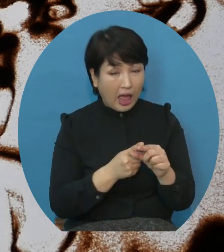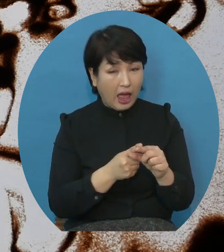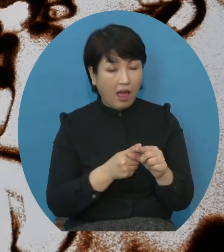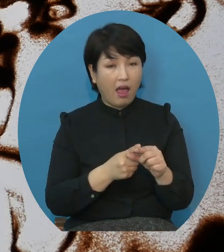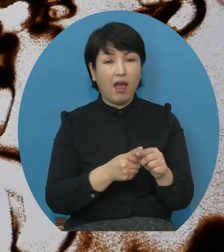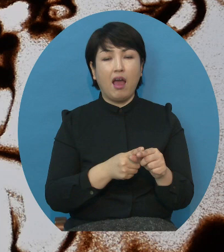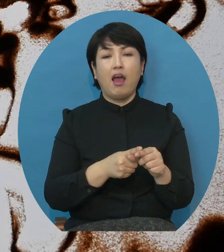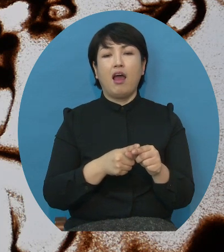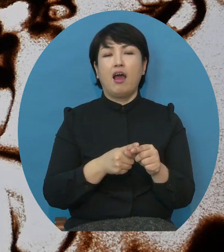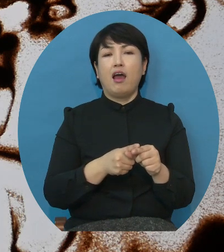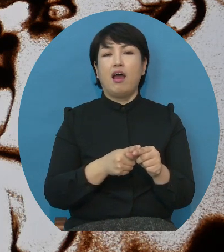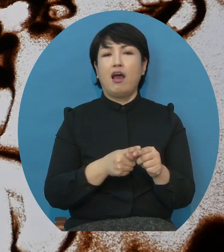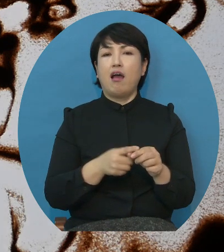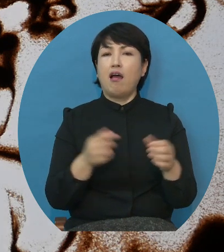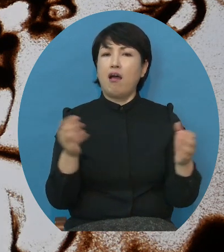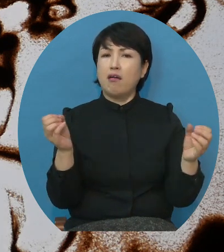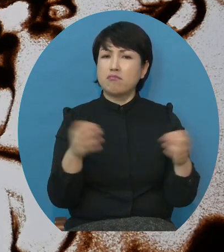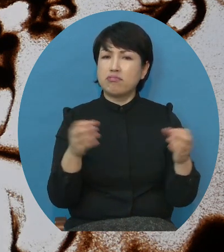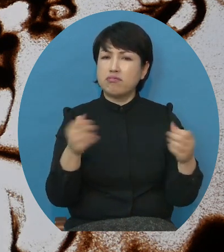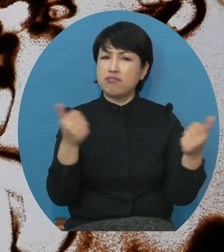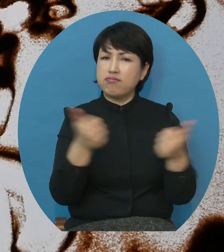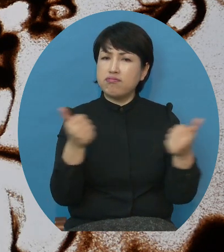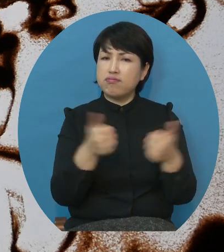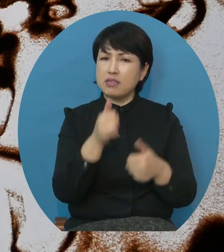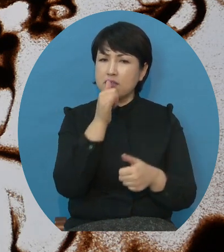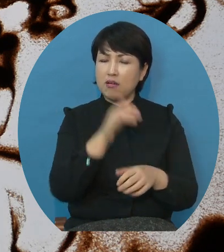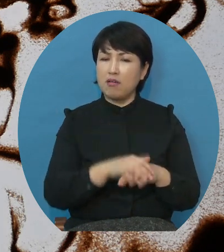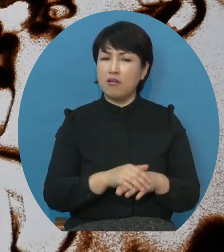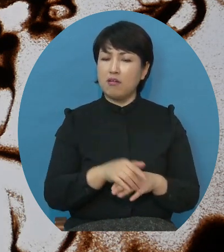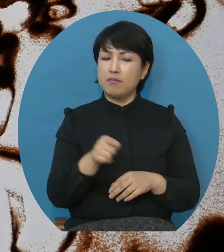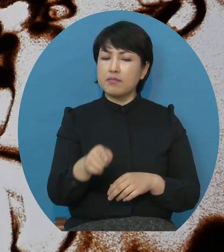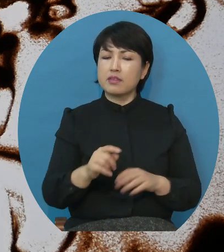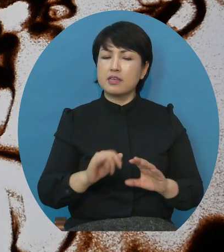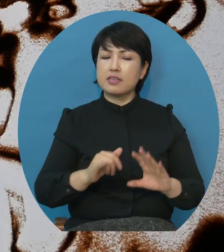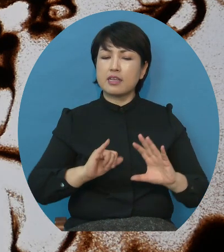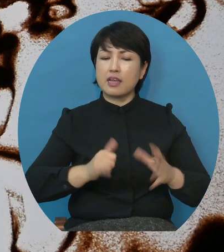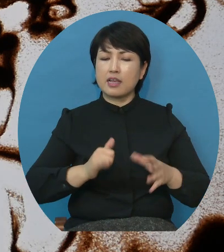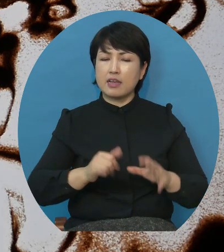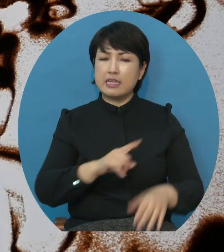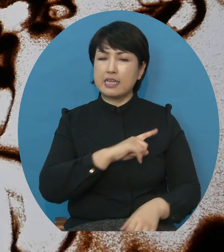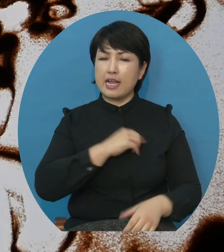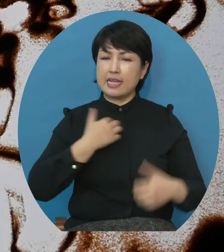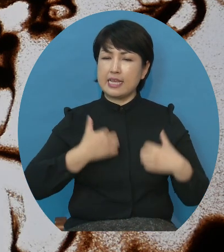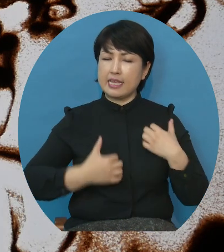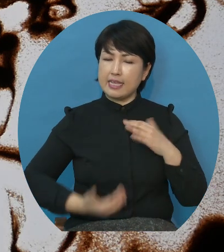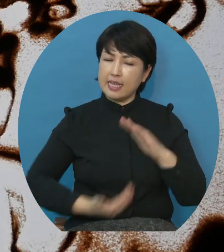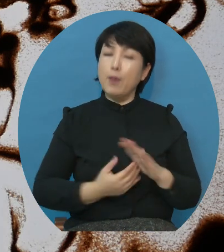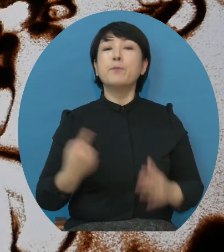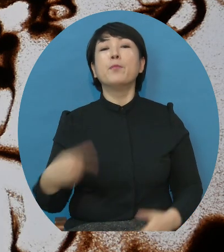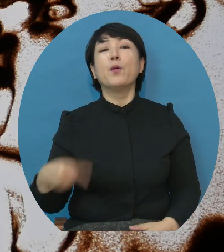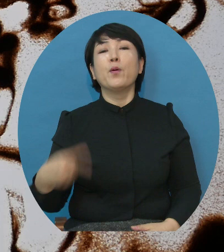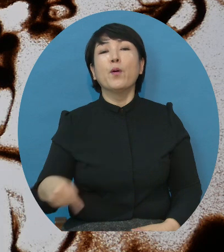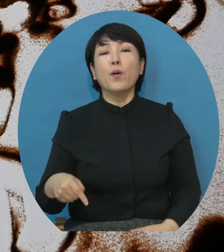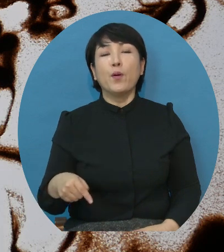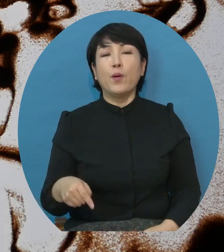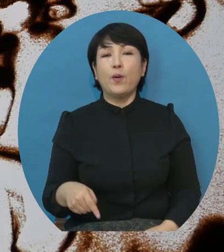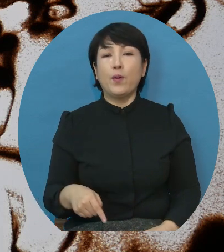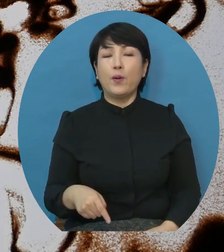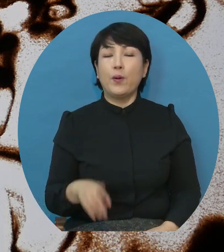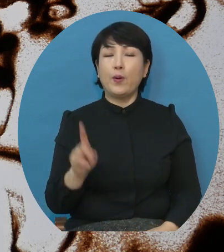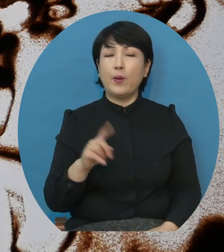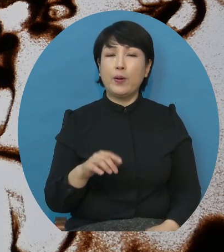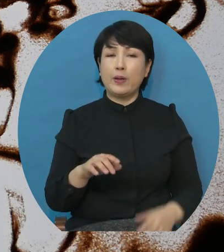붙어서 야 이 세상에서 제일 즐거운 게 뭐가 있느냐 어떤게